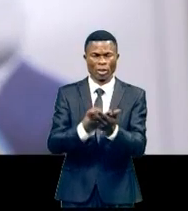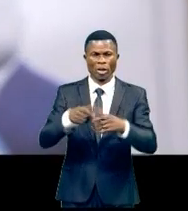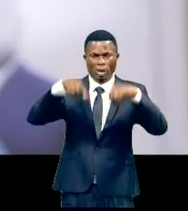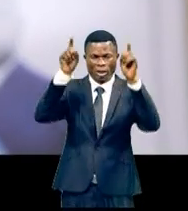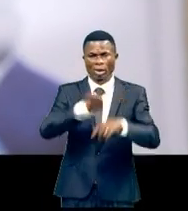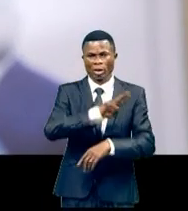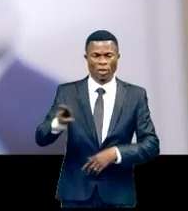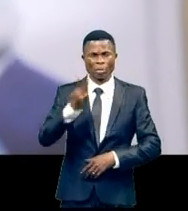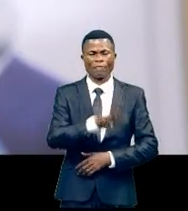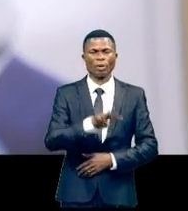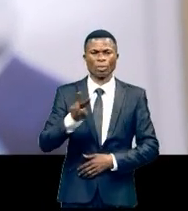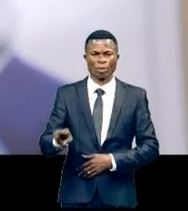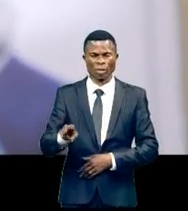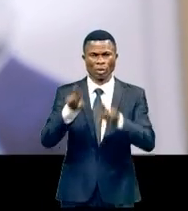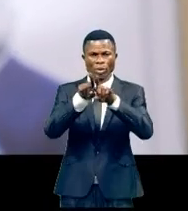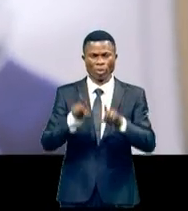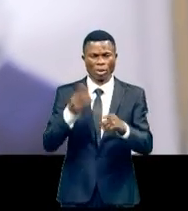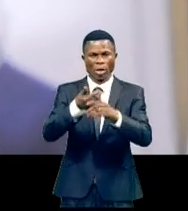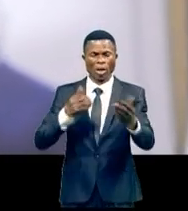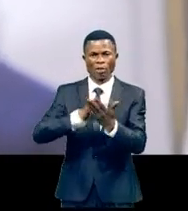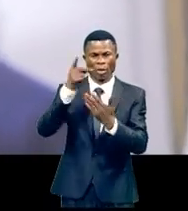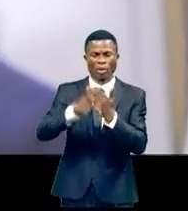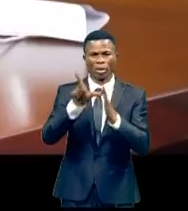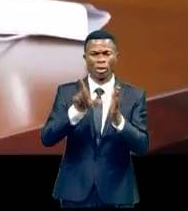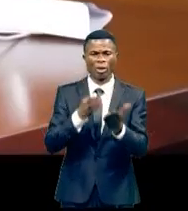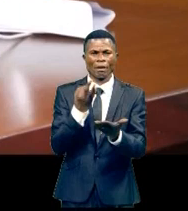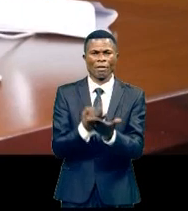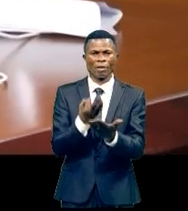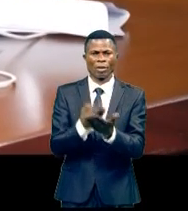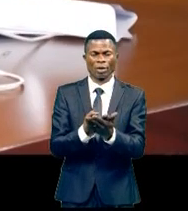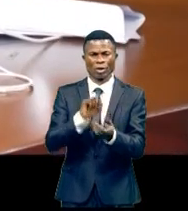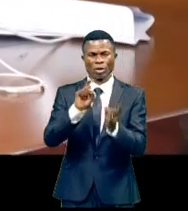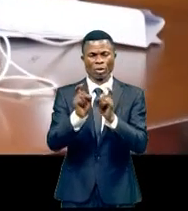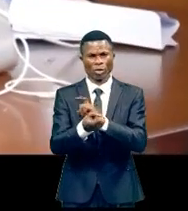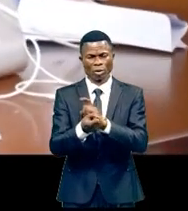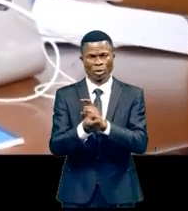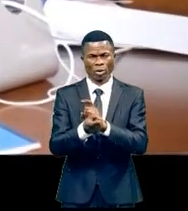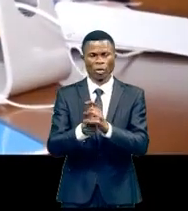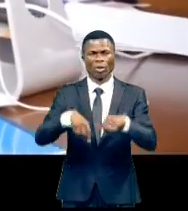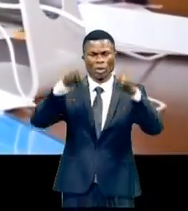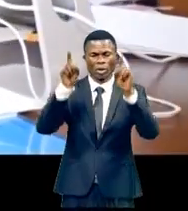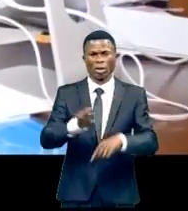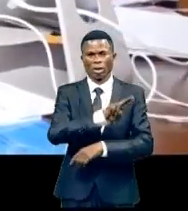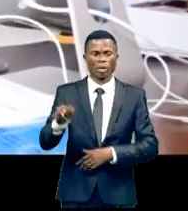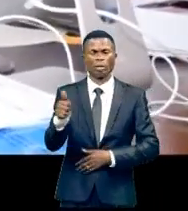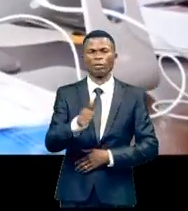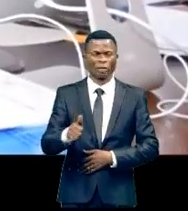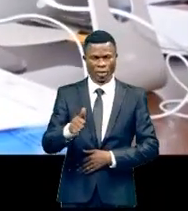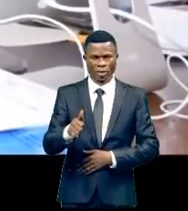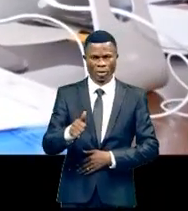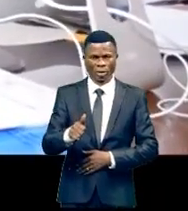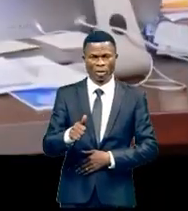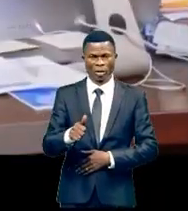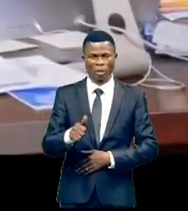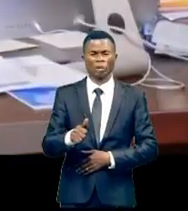l'exercice 2022, ainsi que l'avant-projet de loi des finances rectificatives de l'exercice 2021. Ici